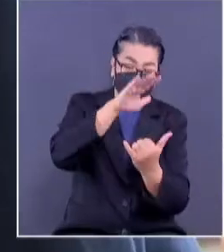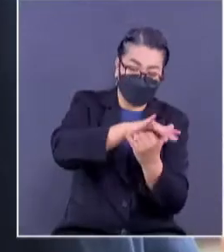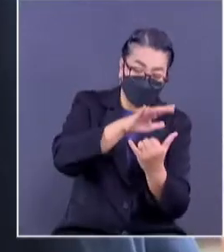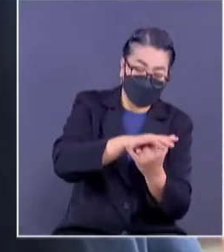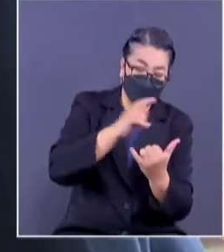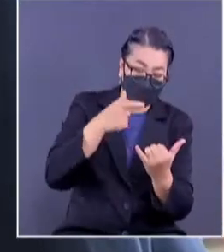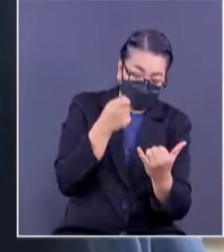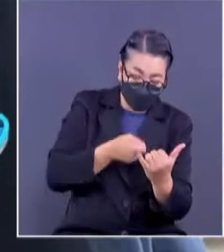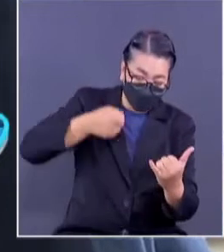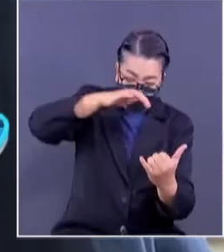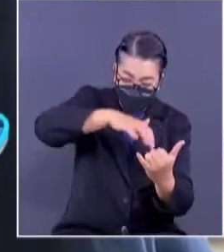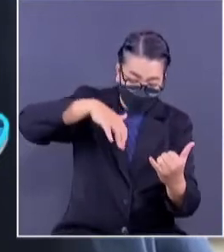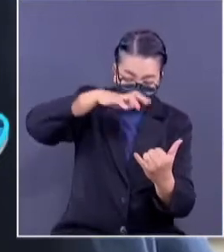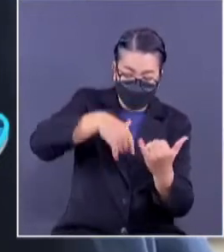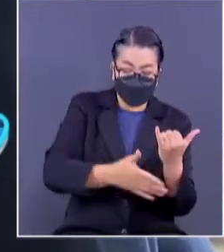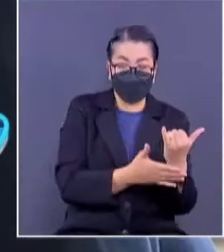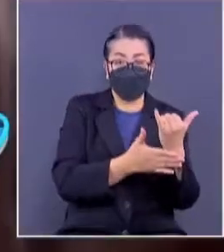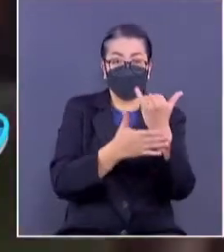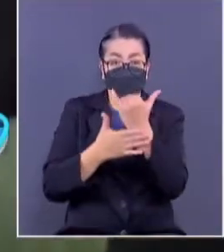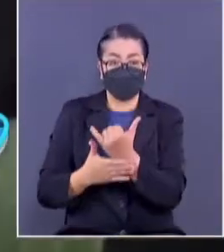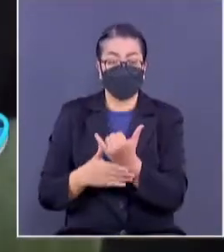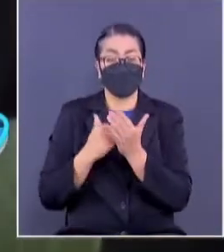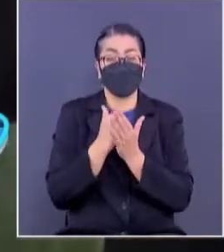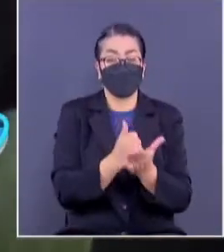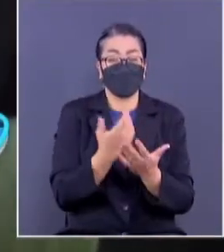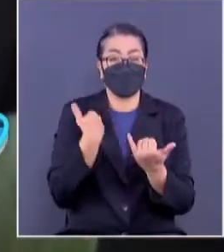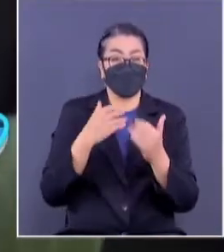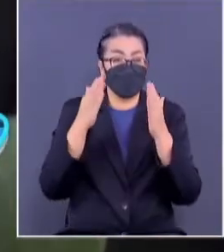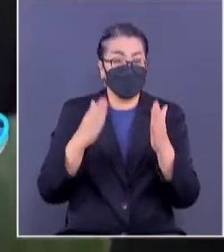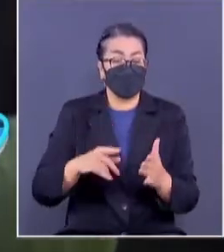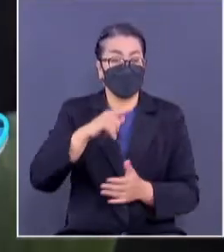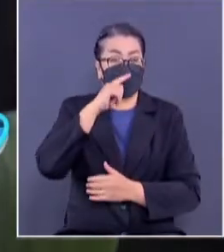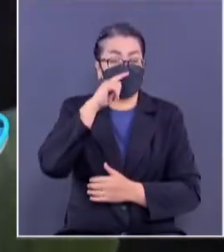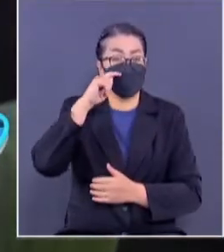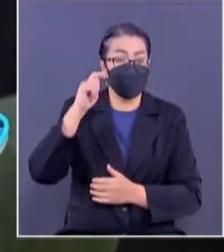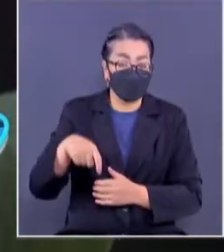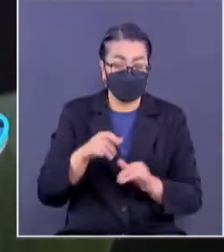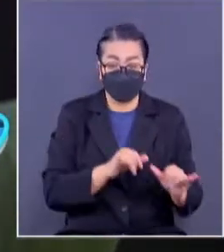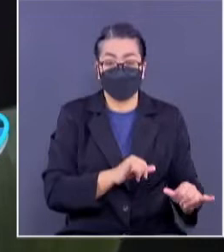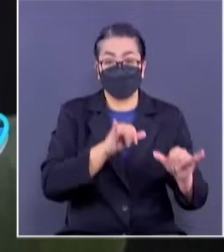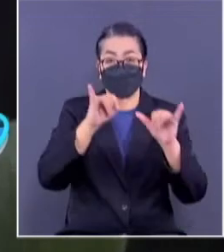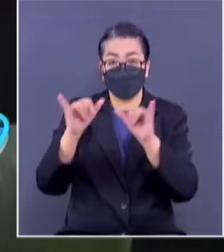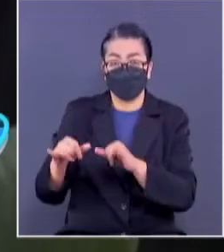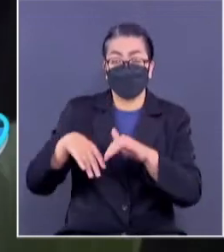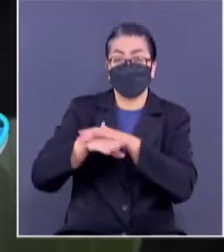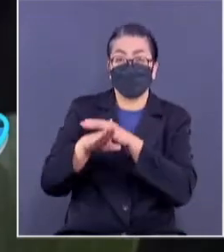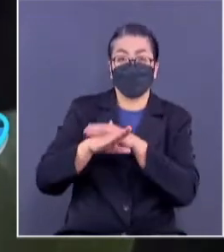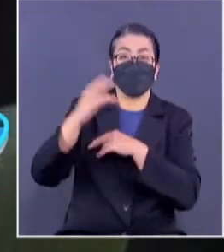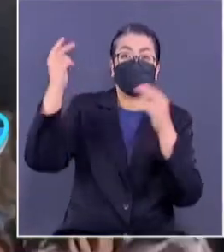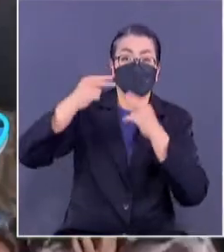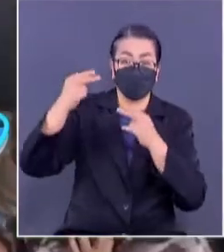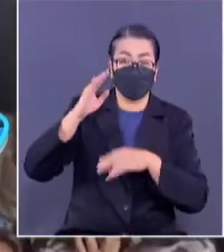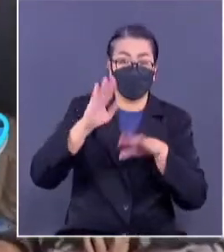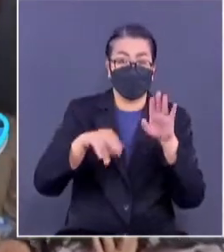ลี้ภัยแห่งสหประชาชาติประเมินว่ามีชาวยูเครนขนาดนี้อบพายุของจากประเทศเพื่อหนีภัยสงครามแล้ว